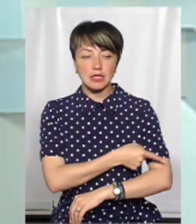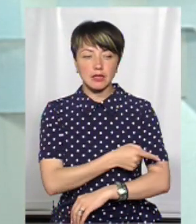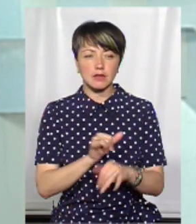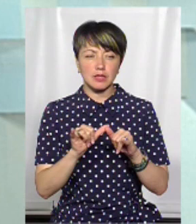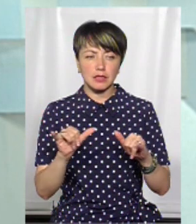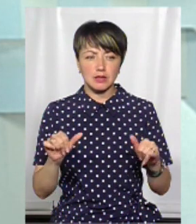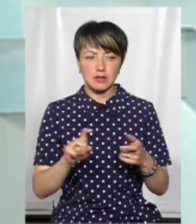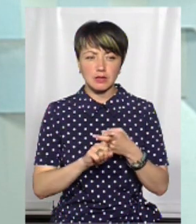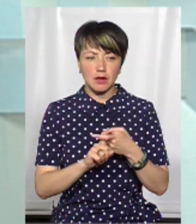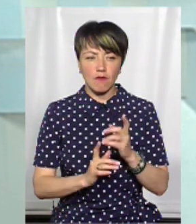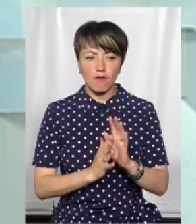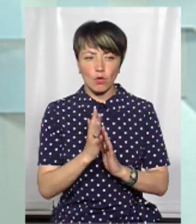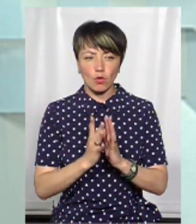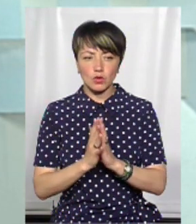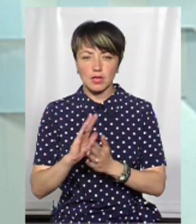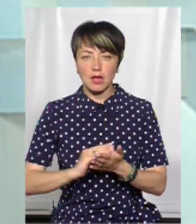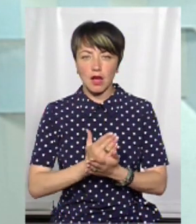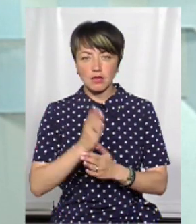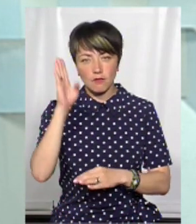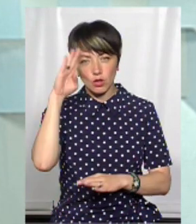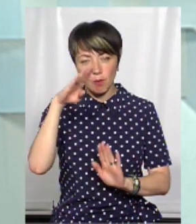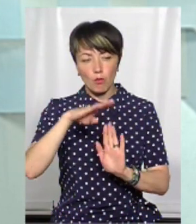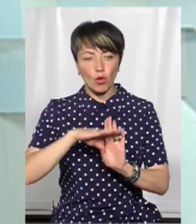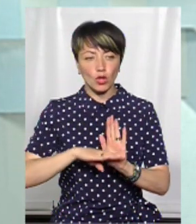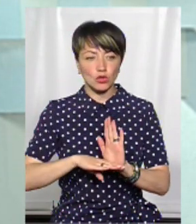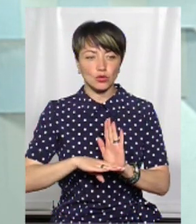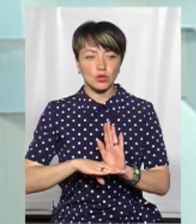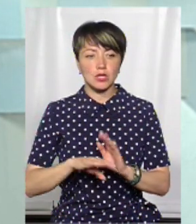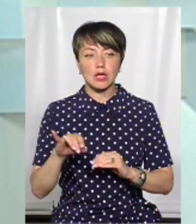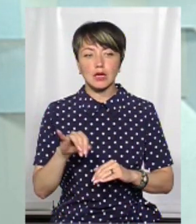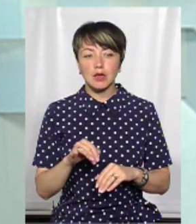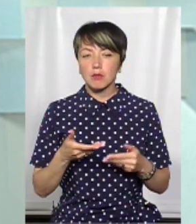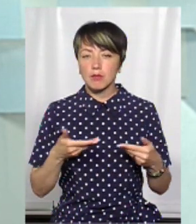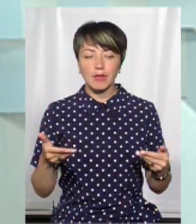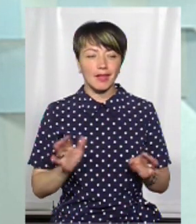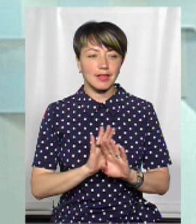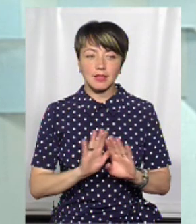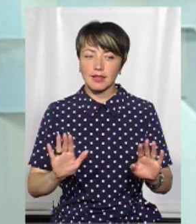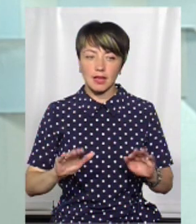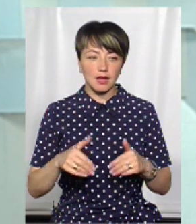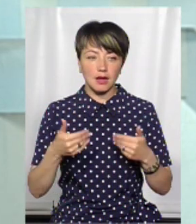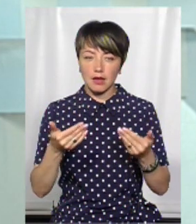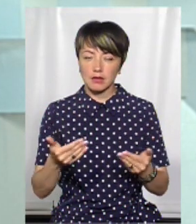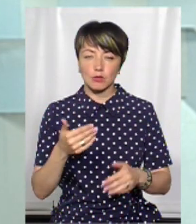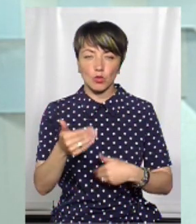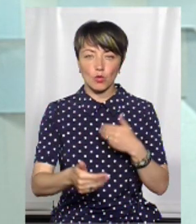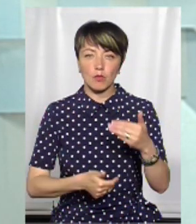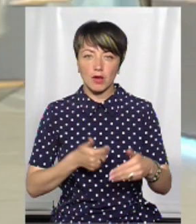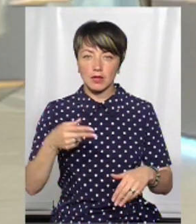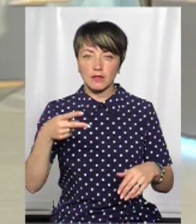ріст синьо-зелених водоростей, тоді якість води погіршується. І ми не радимо купатися. У нас був, наприклад, до прикладу,